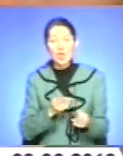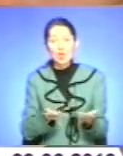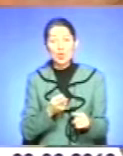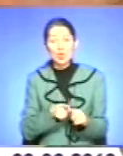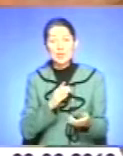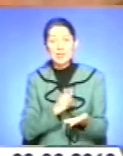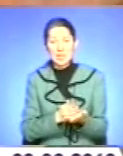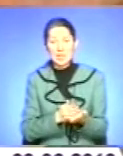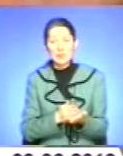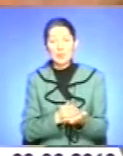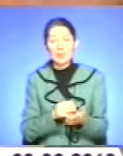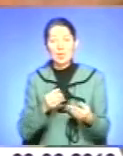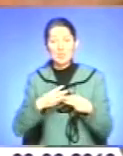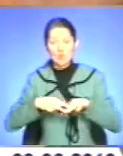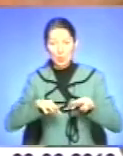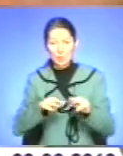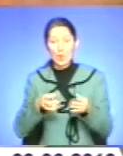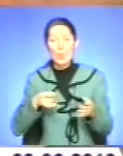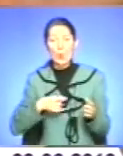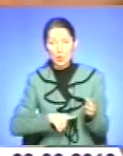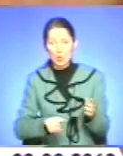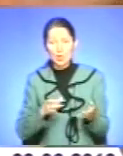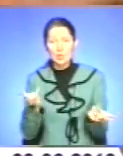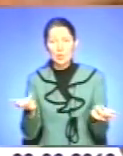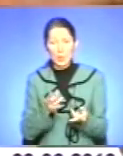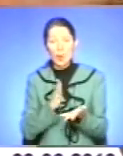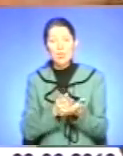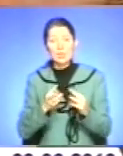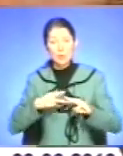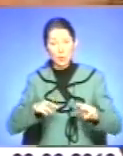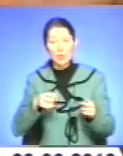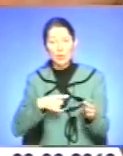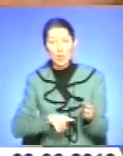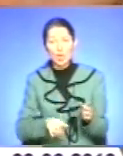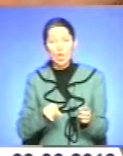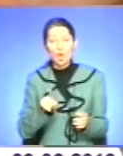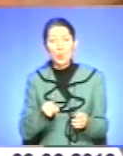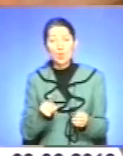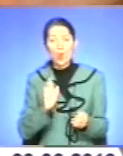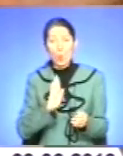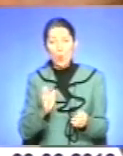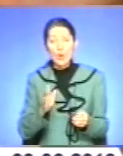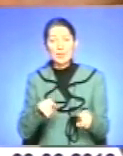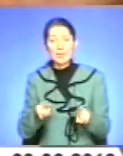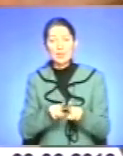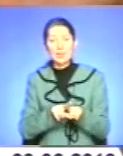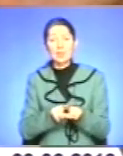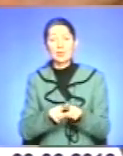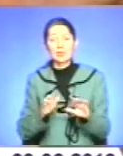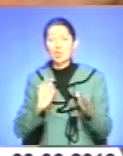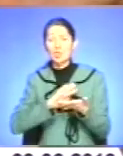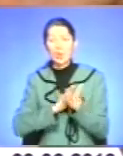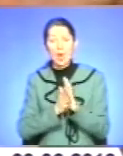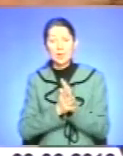є свідоцтво про народження, значить має бути свідоцтво про народження. Тому що бувають такі курйозні ситуації.